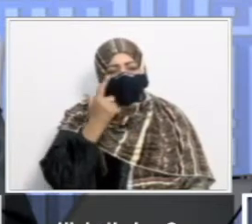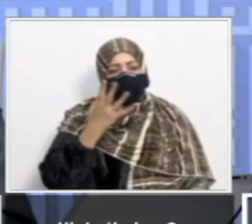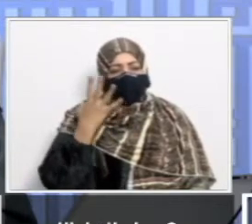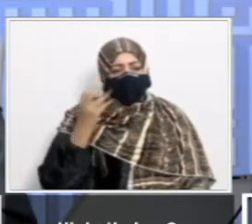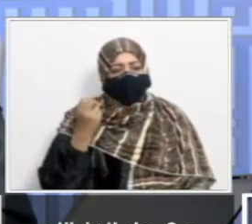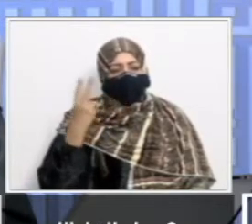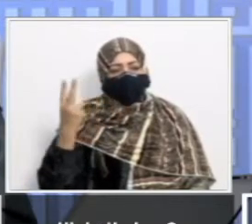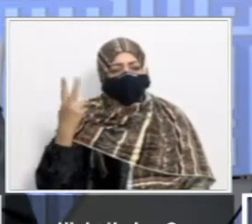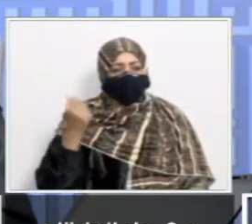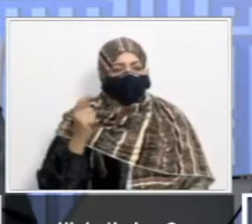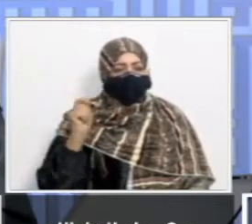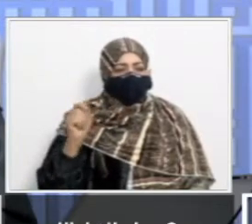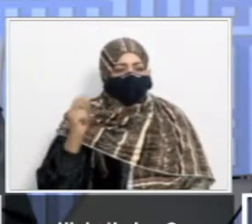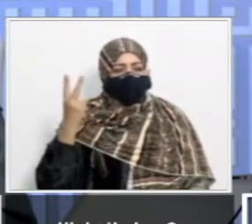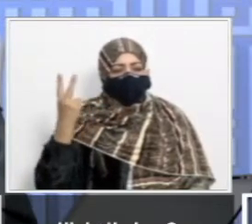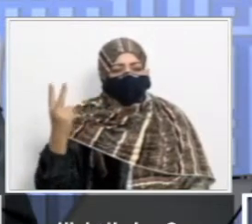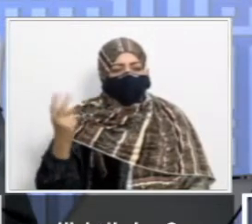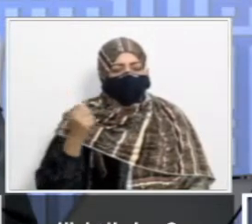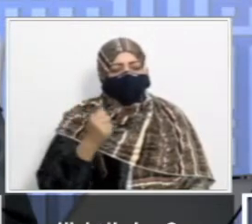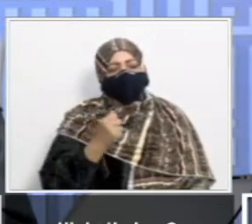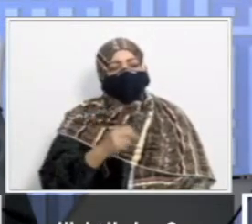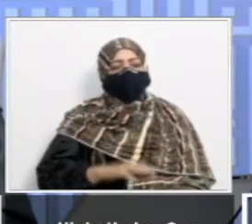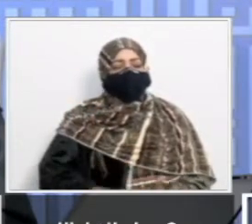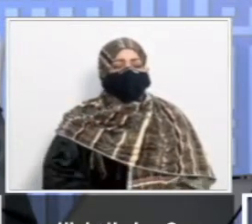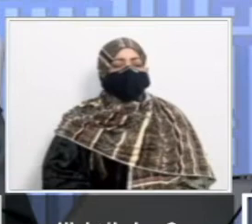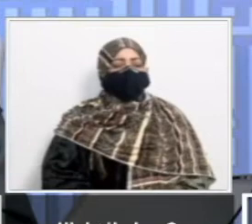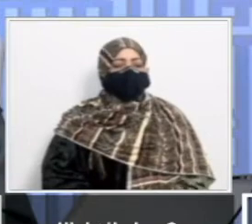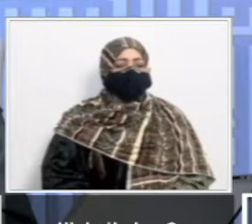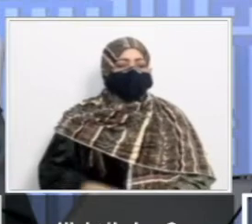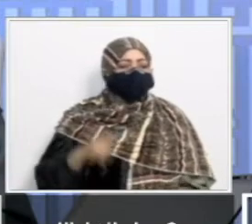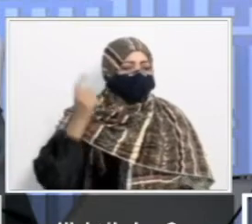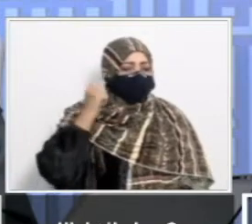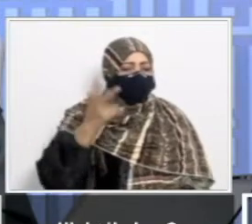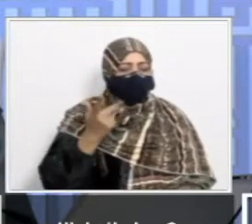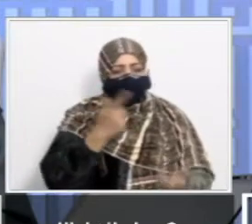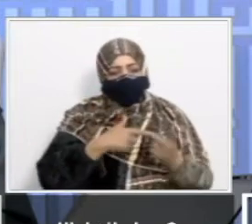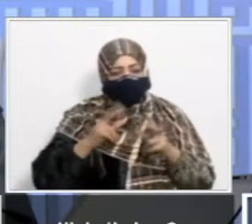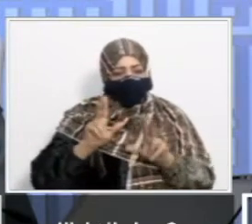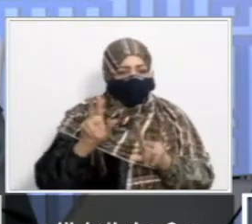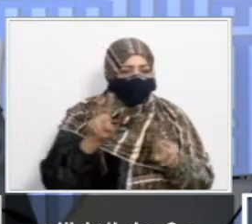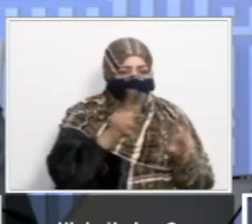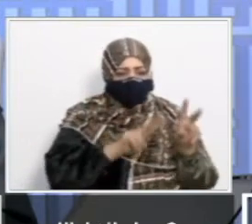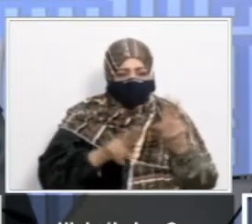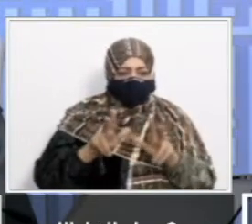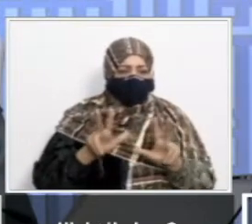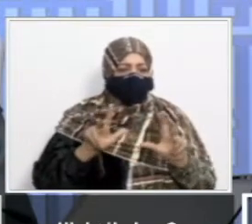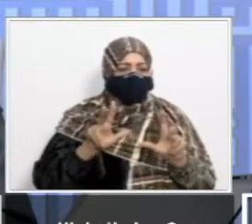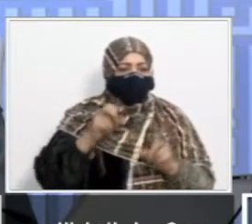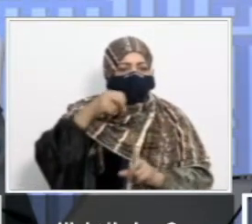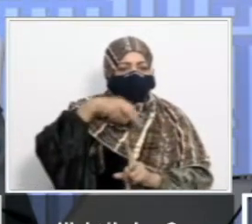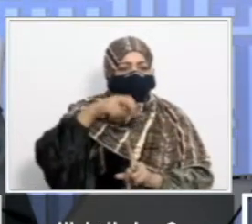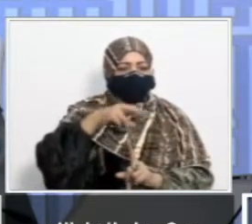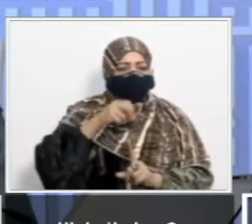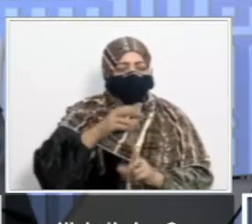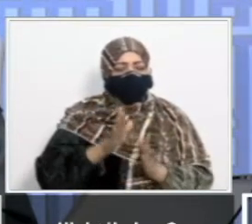021-33-47-403. ويمكنكم متابعتنا على البث المباشر على صفحتنا في اليوتيوب، كما يمكنكم